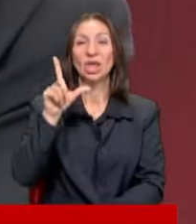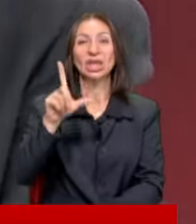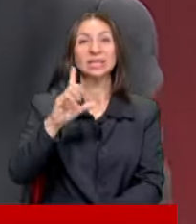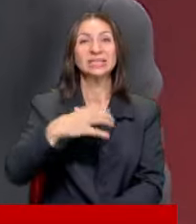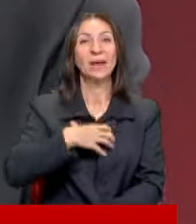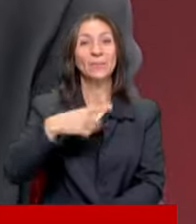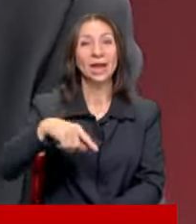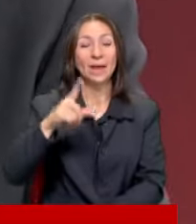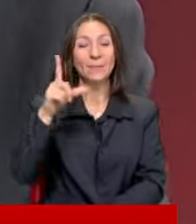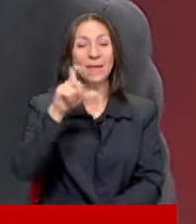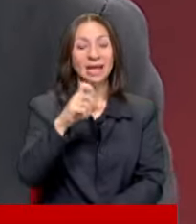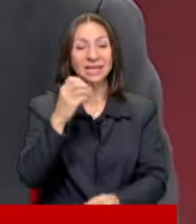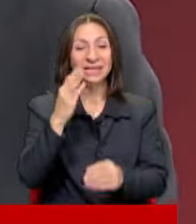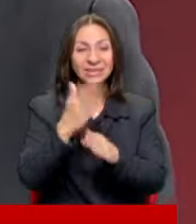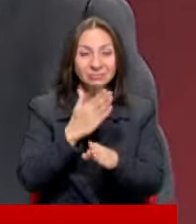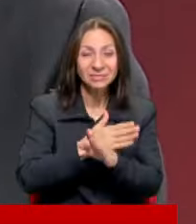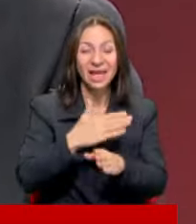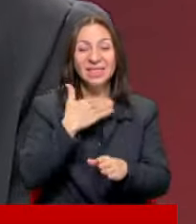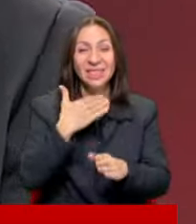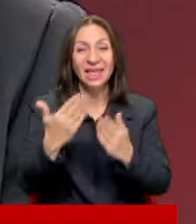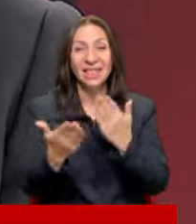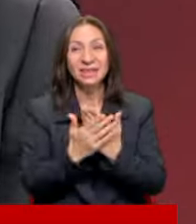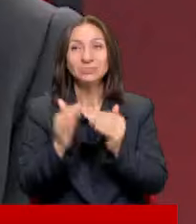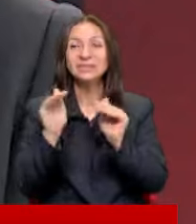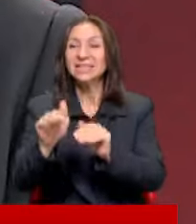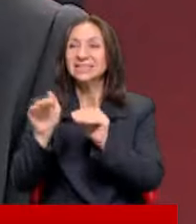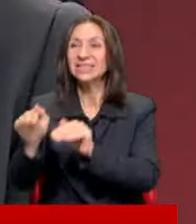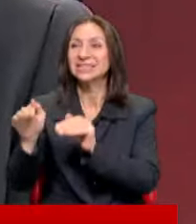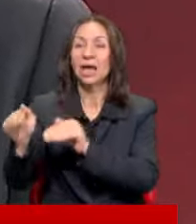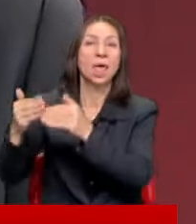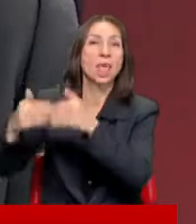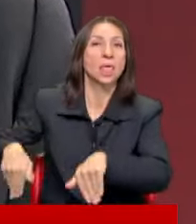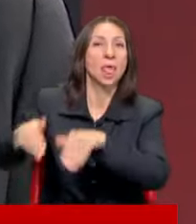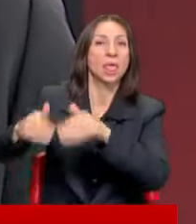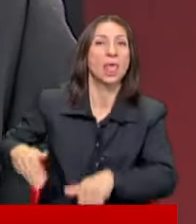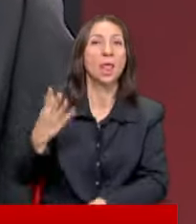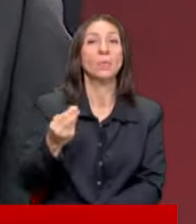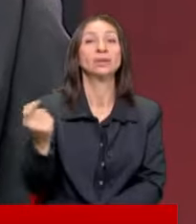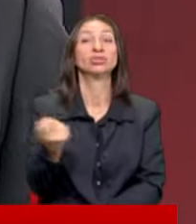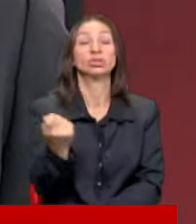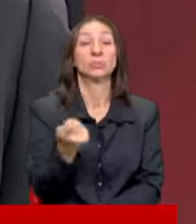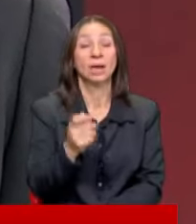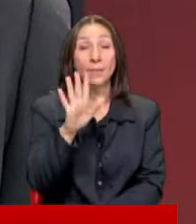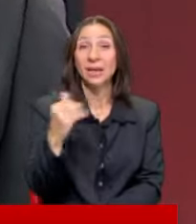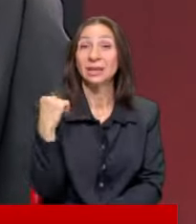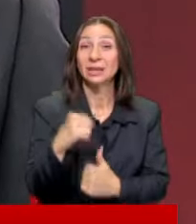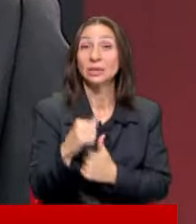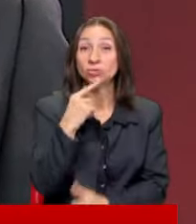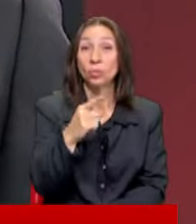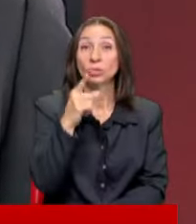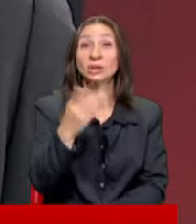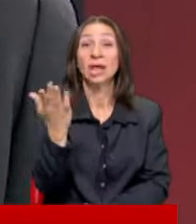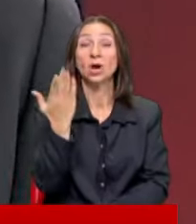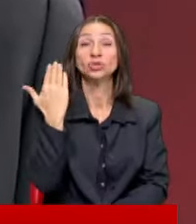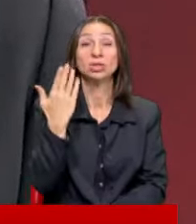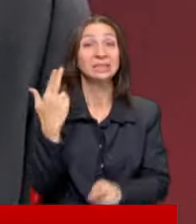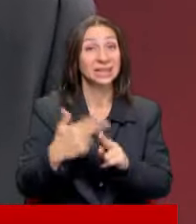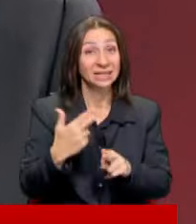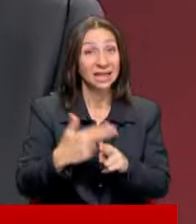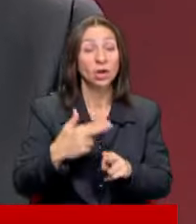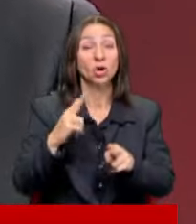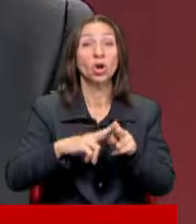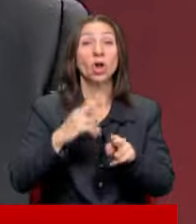sahiplerine aylık yakacak et yardımı gibi desteklerin önüne geçmek ama Eee Yine ifade ettim bunu daha önce de denediler